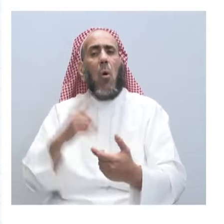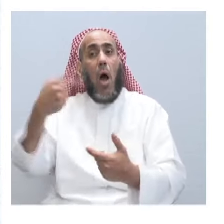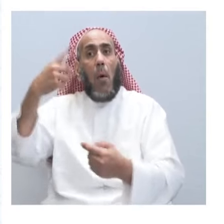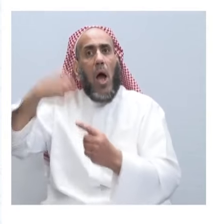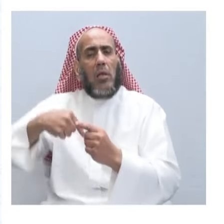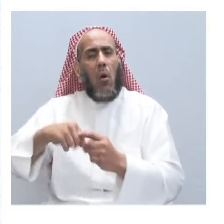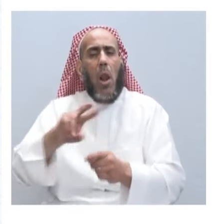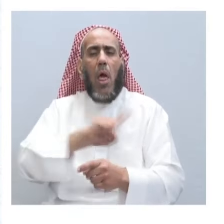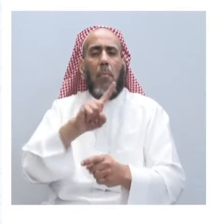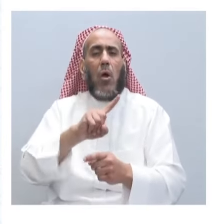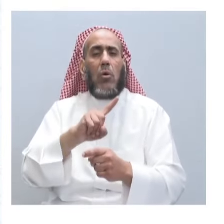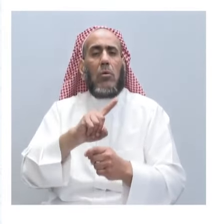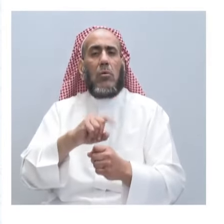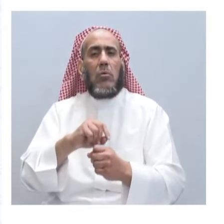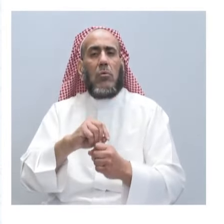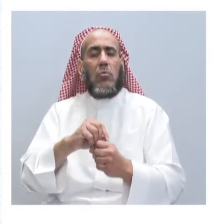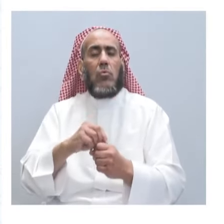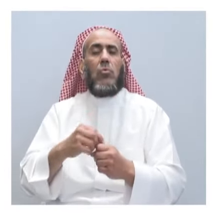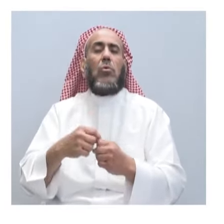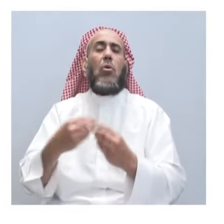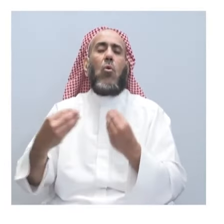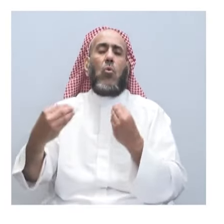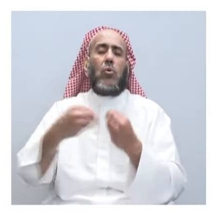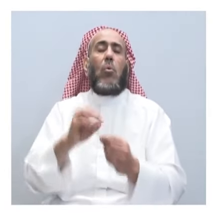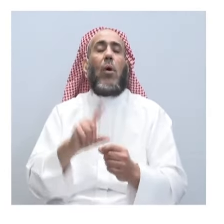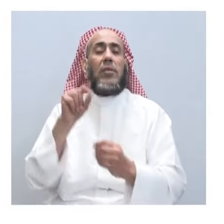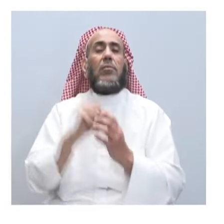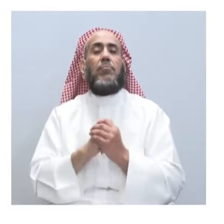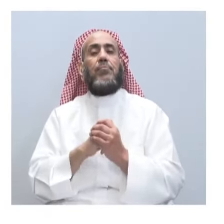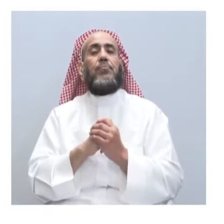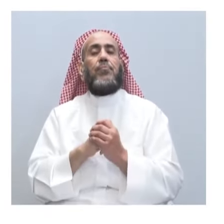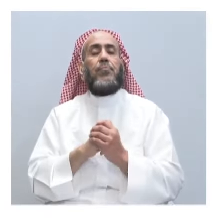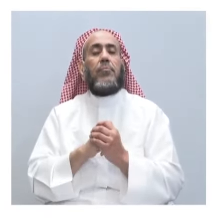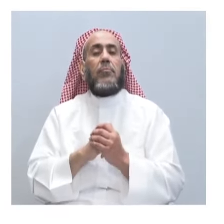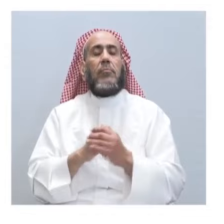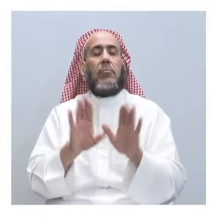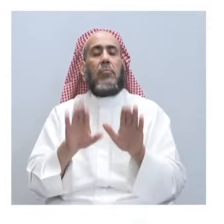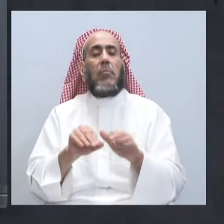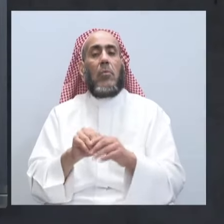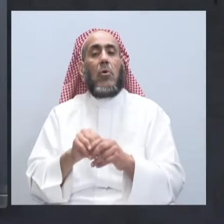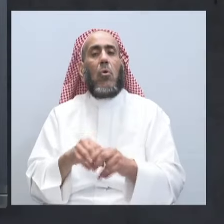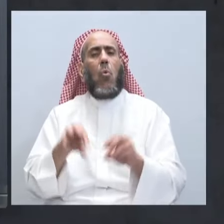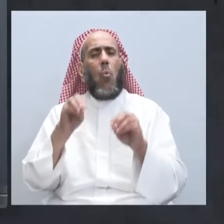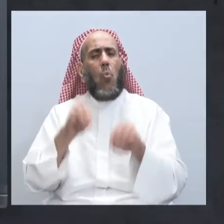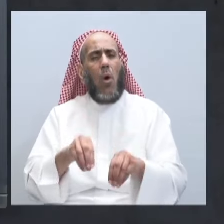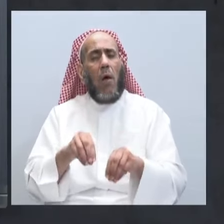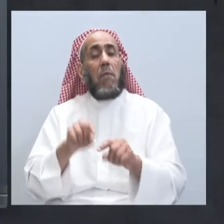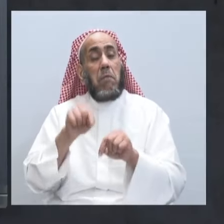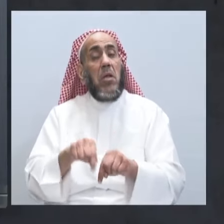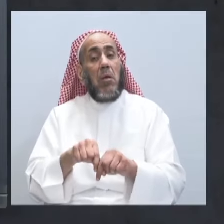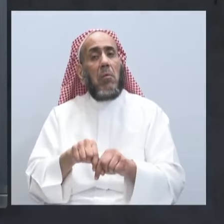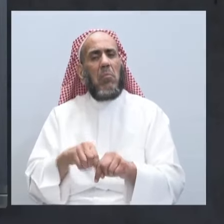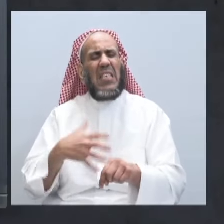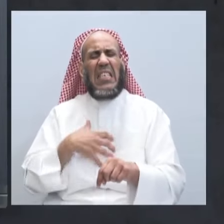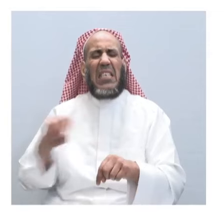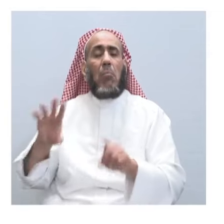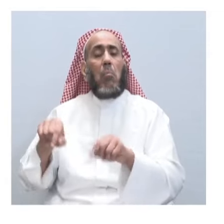اخطاه لم يكن ليصيبه احسنتم طيب وقع في التطير ذكرنا